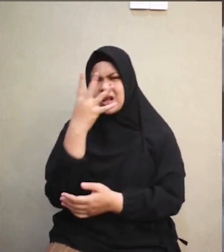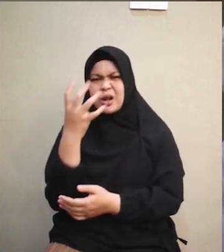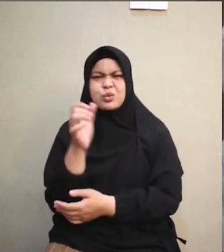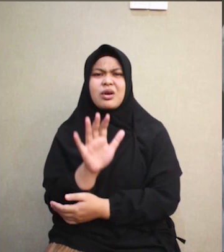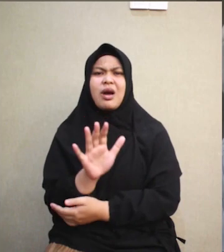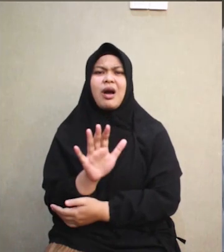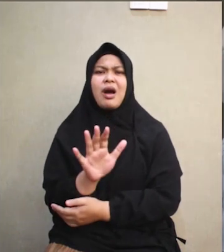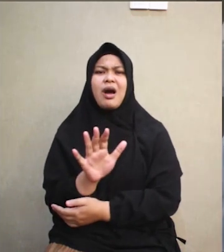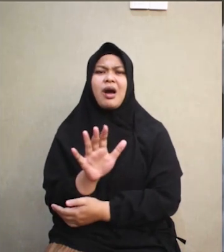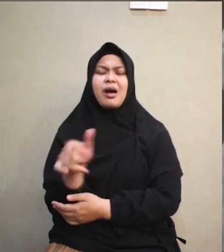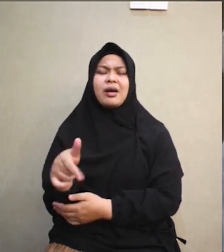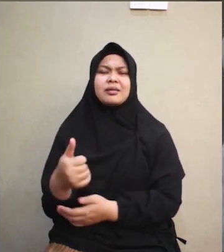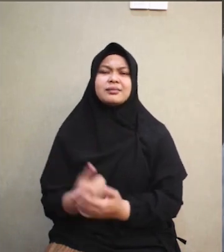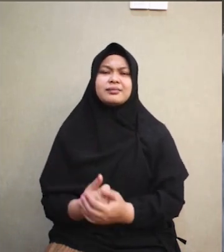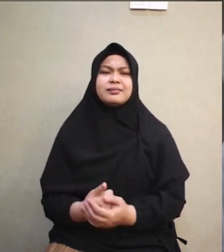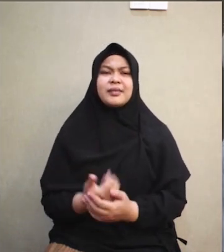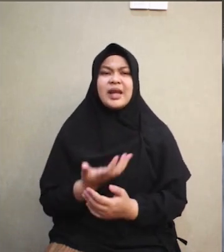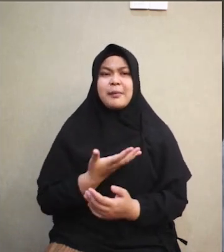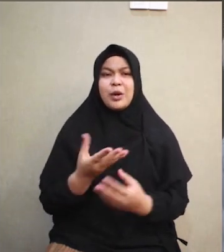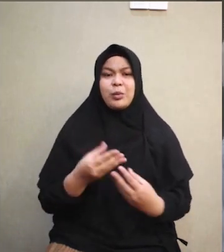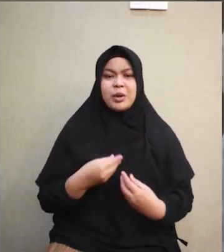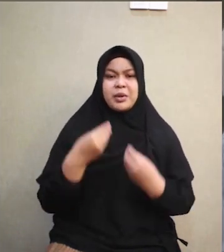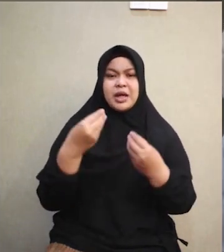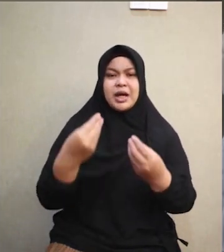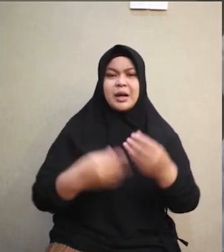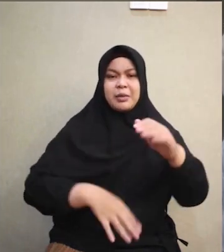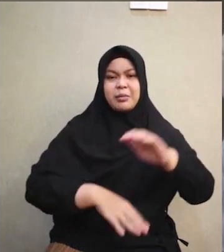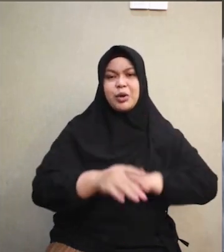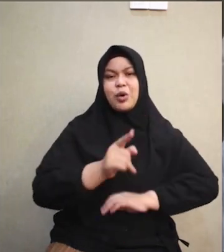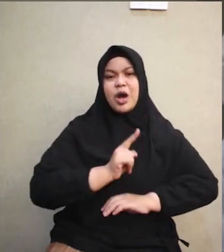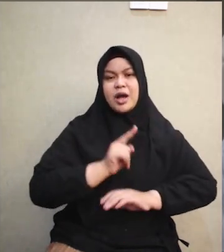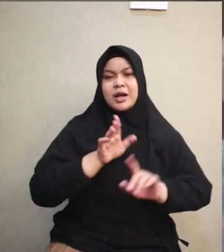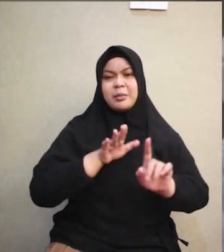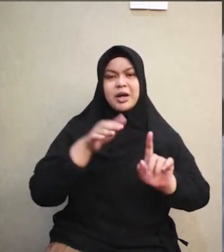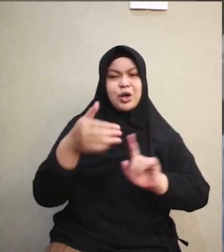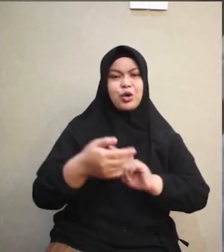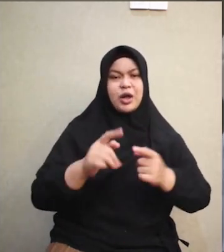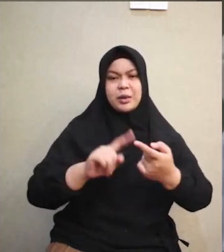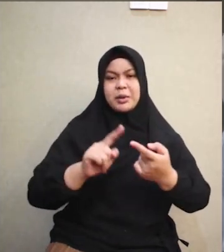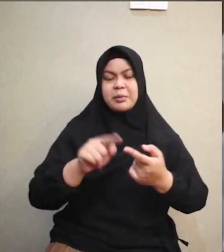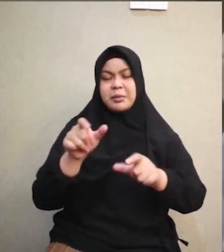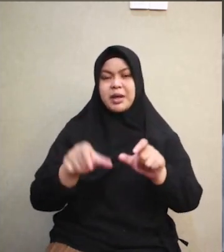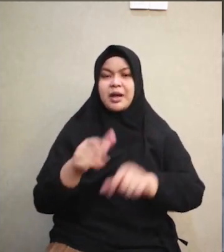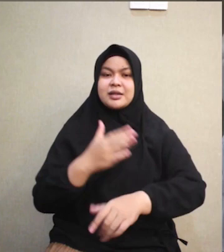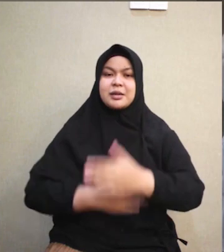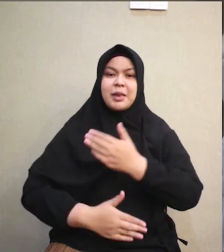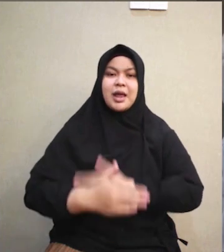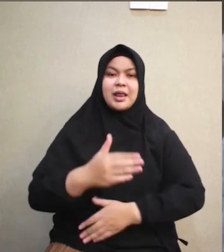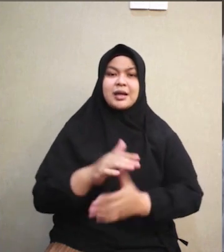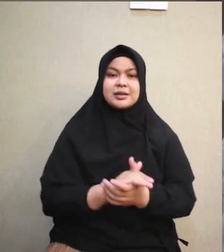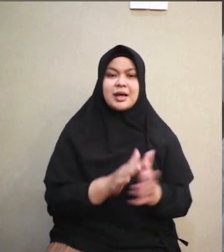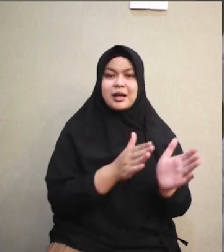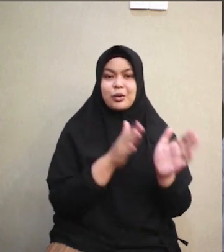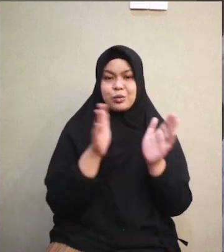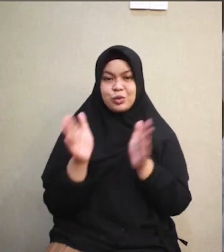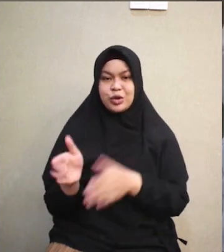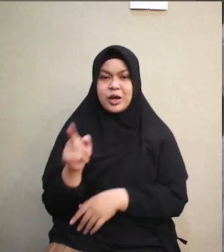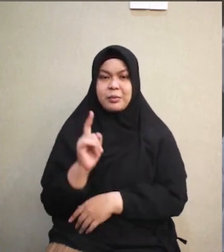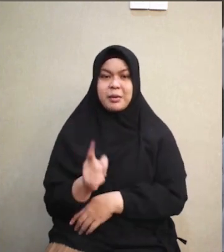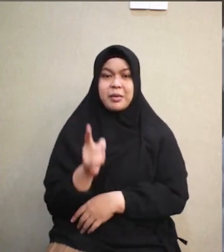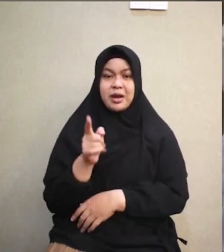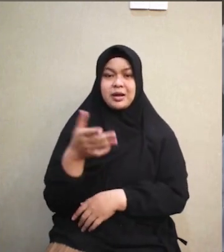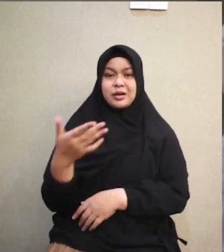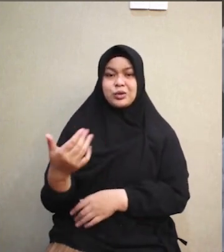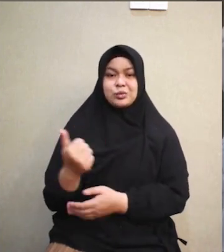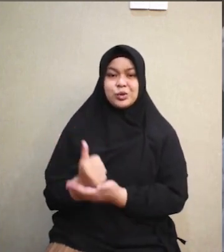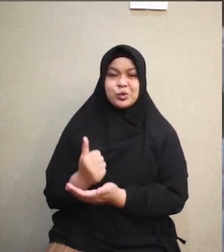nggak sih gitu ya untuk memberikan pemenuhan hak dan perlindungan kepada teman-teman penyandang disabilitas gitu dan kemudian memang